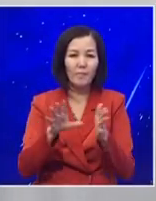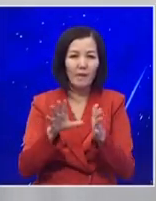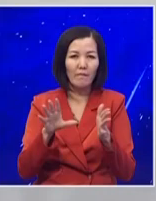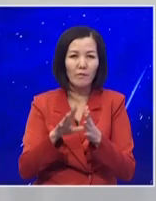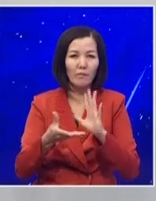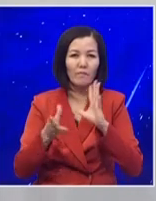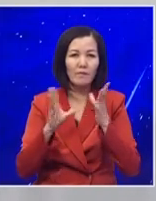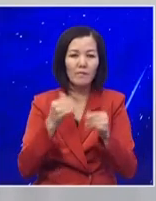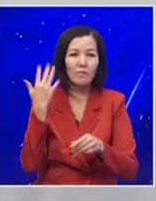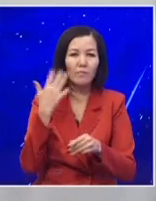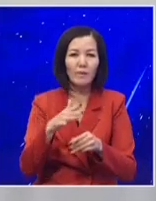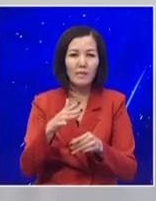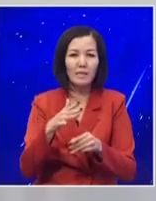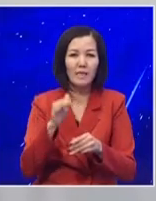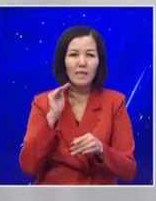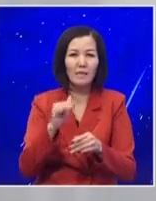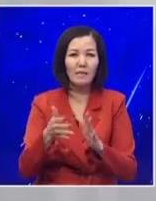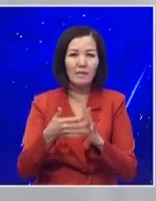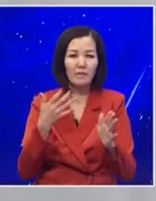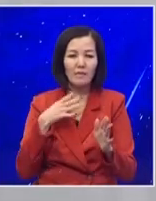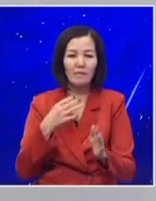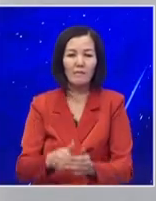около 50 таких вызовов.